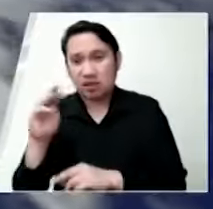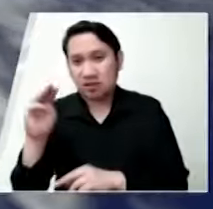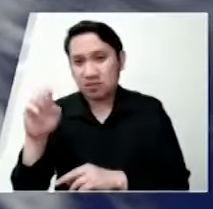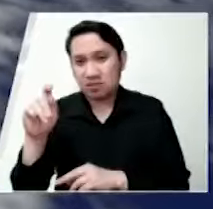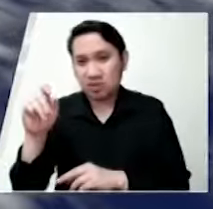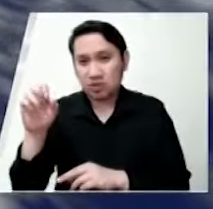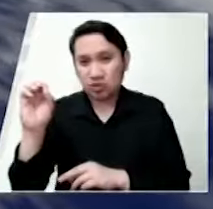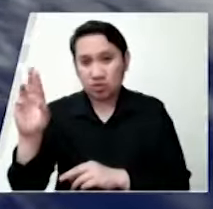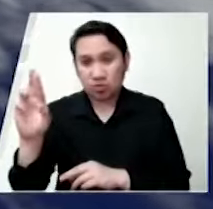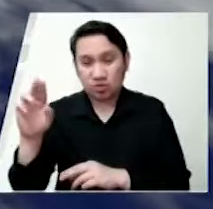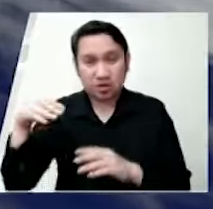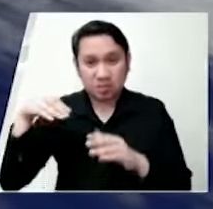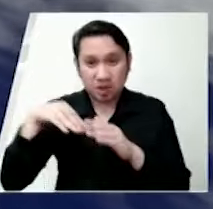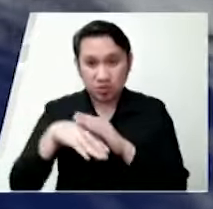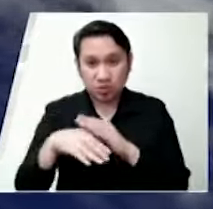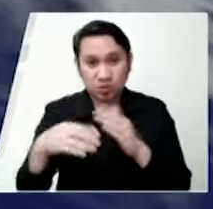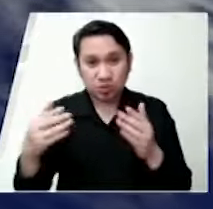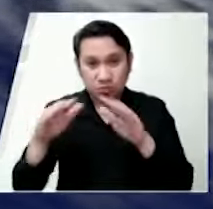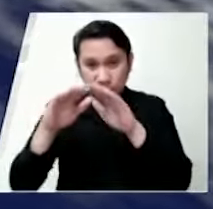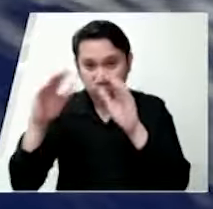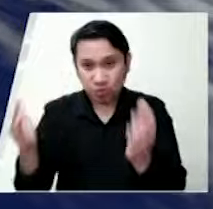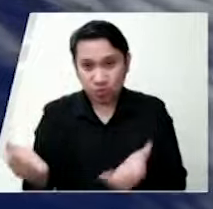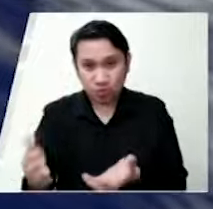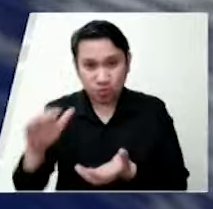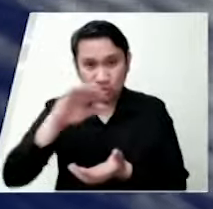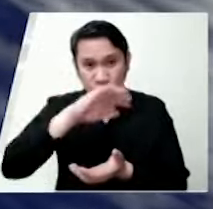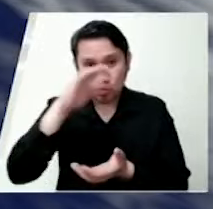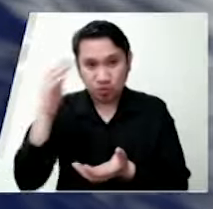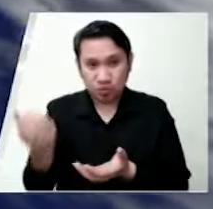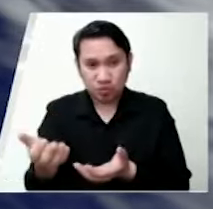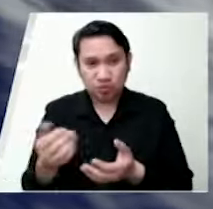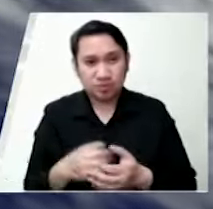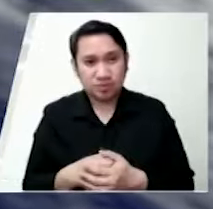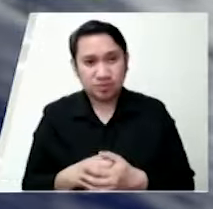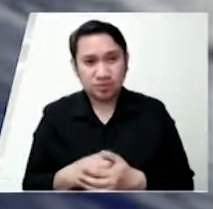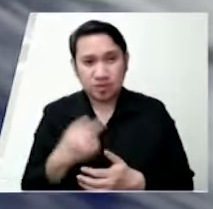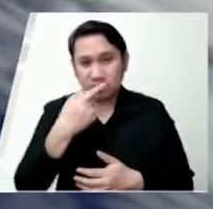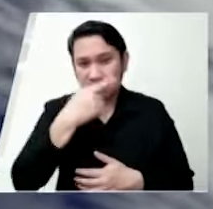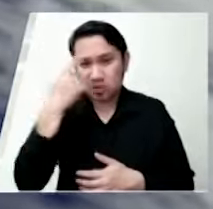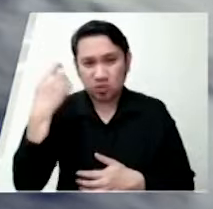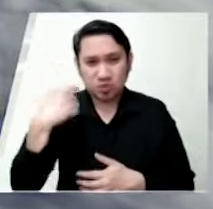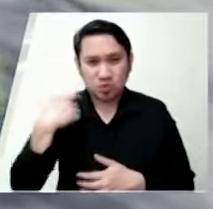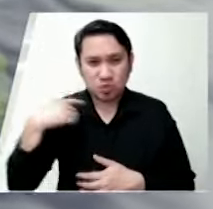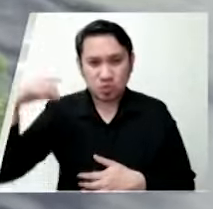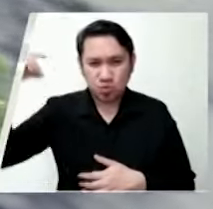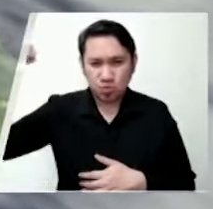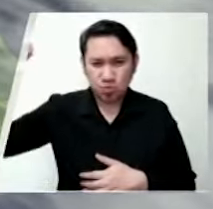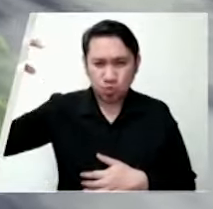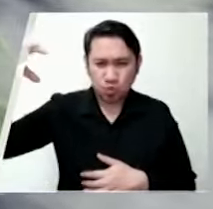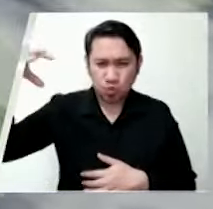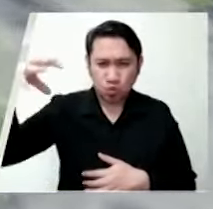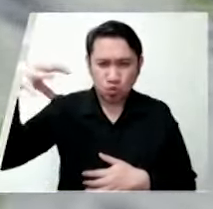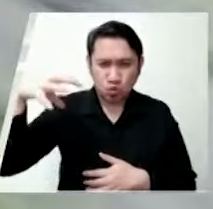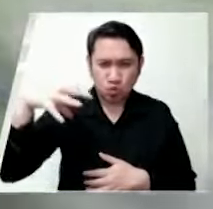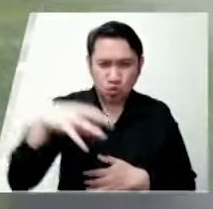Earth. Ang meteor, tinatawag ding shooting star dahil sa streak ng liwanag na masisilayan habang pabagsak ito sa Earth. Kapag